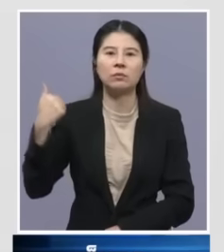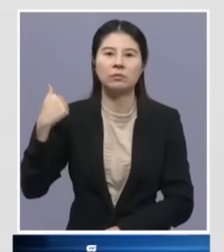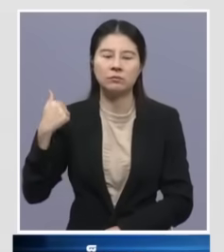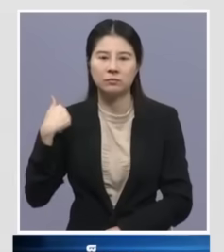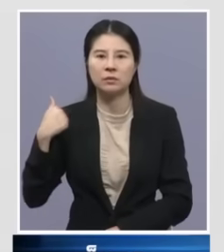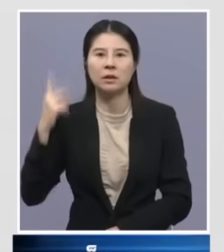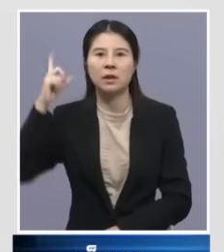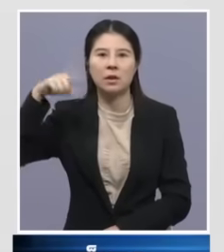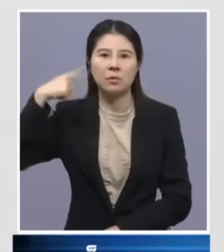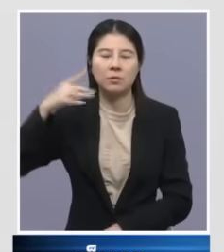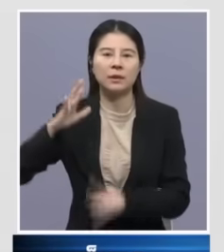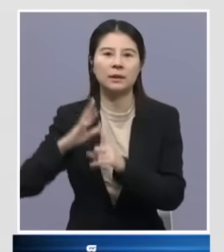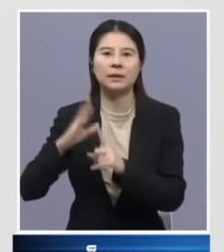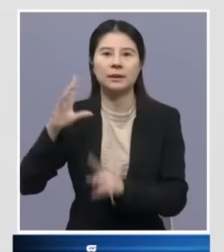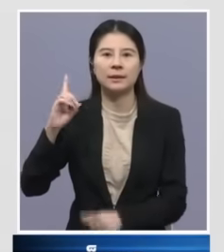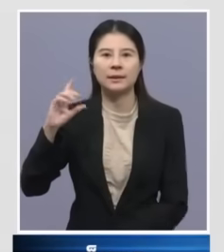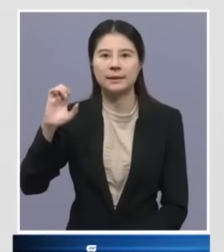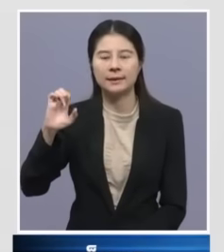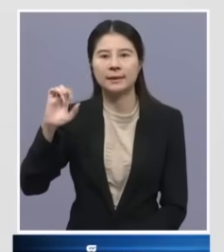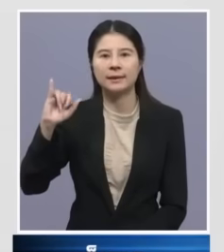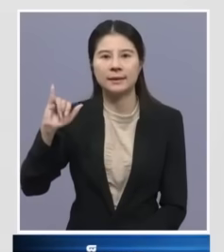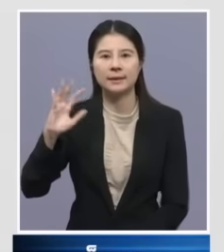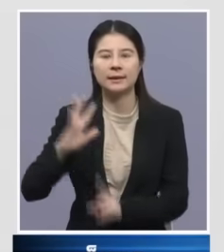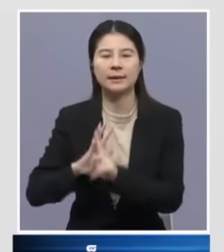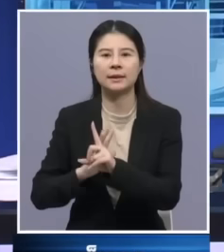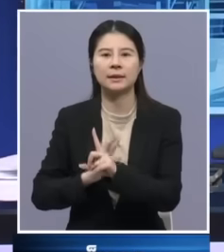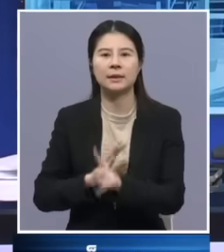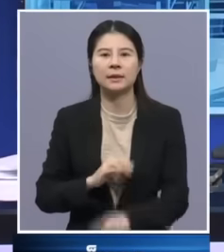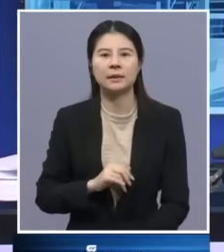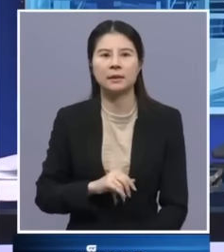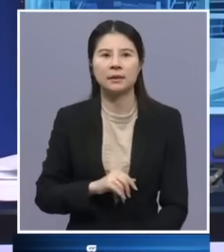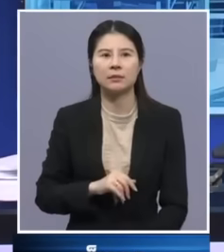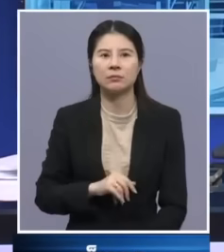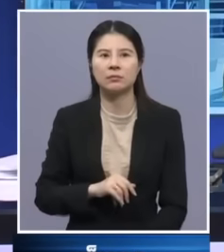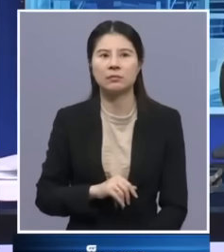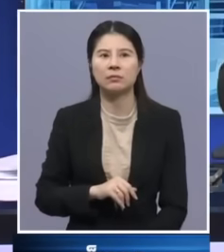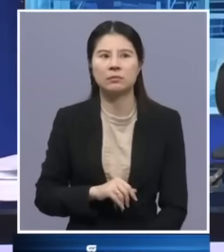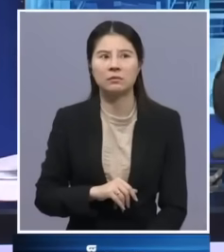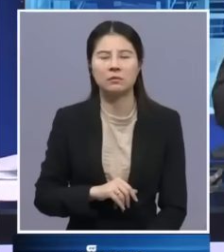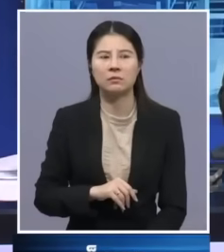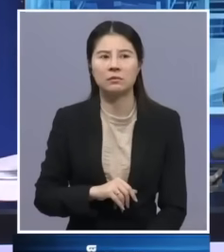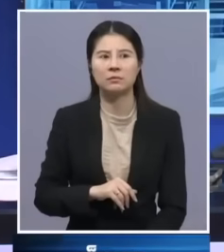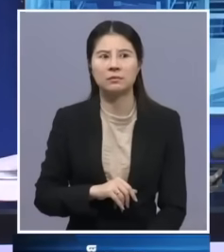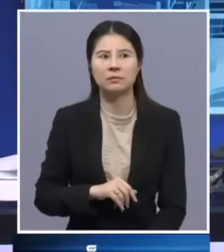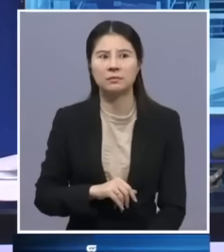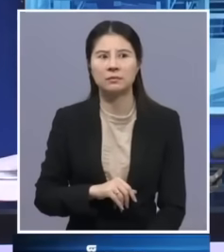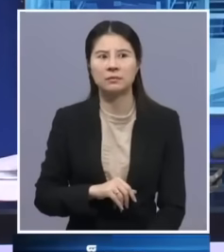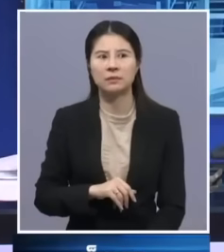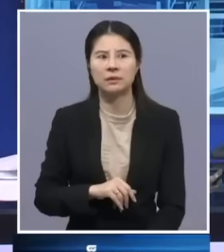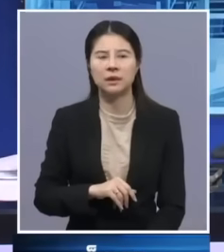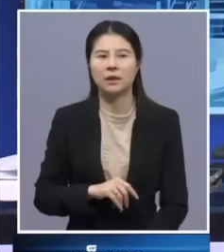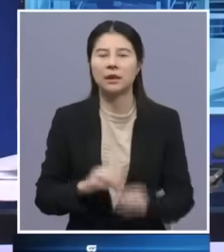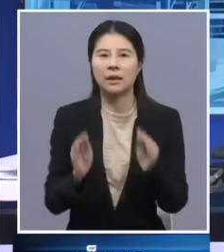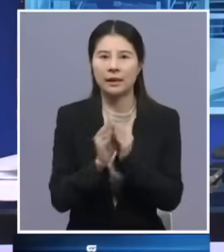คุณวัฒนยาจะดีโพต่างๆสำนักโพของนิดาโพ ตรงกัน คุณวัฒนยาเนี่ยได้สูงสุดถึ